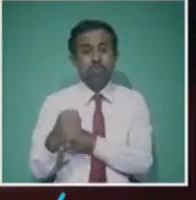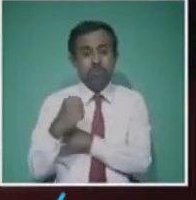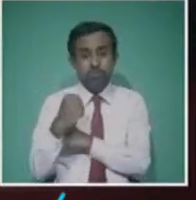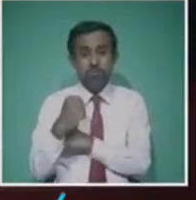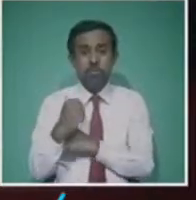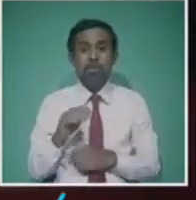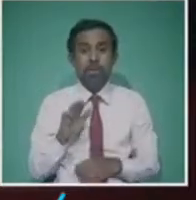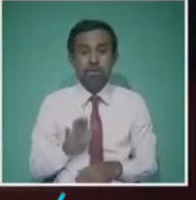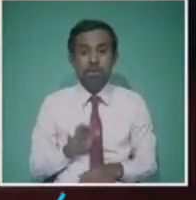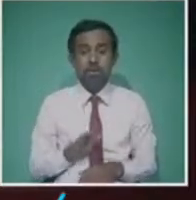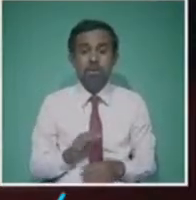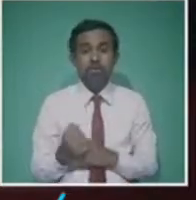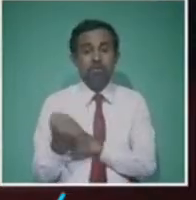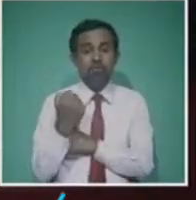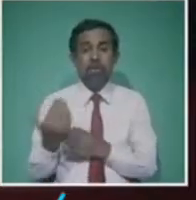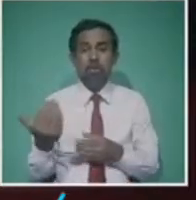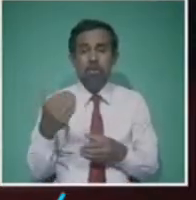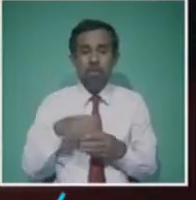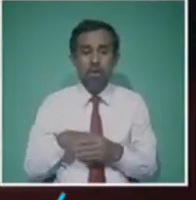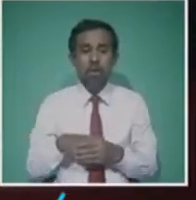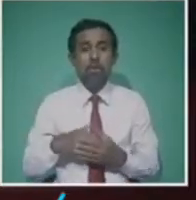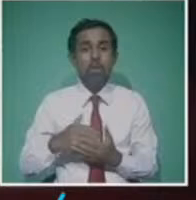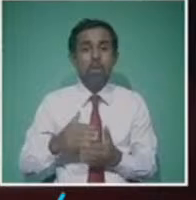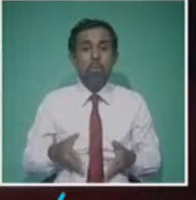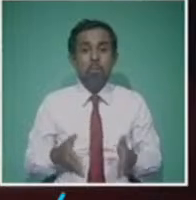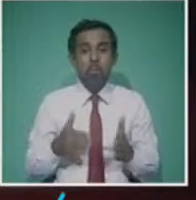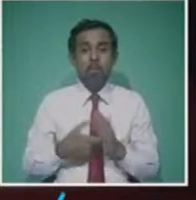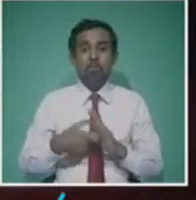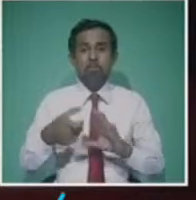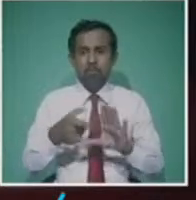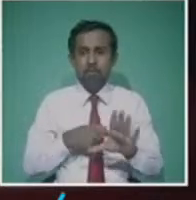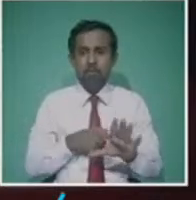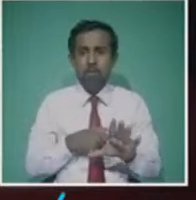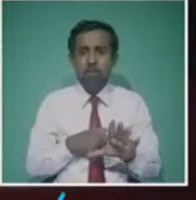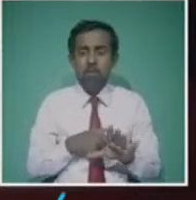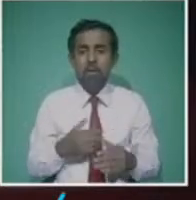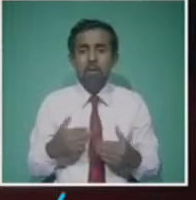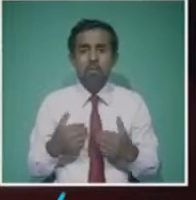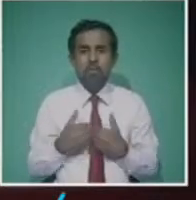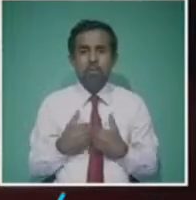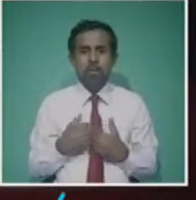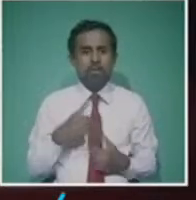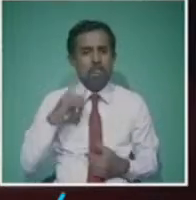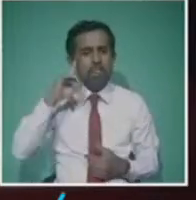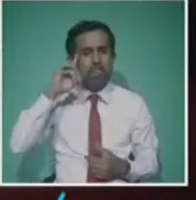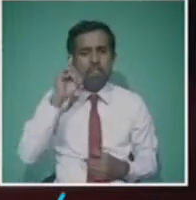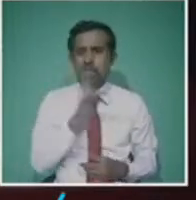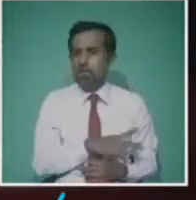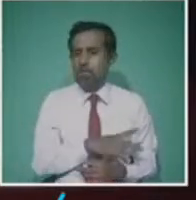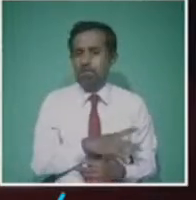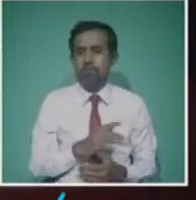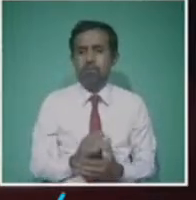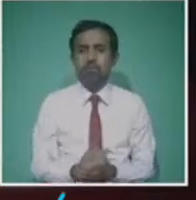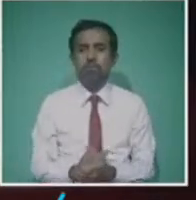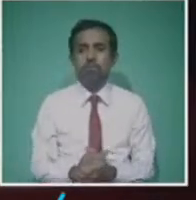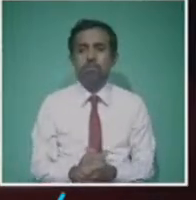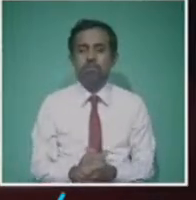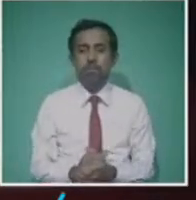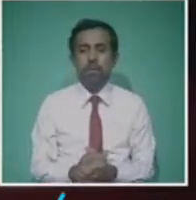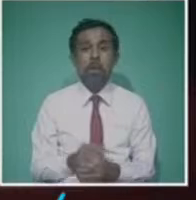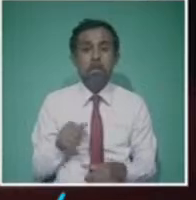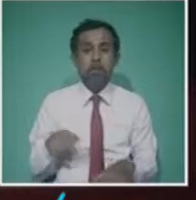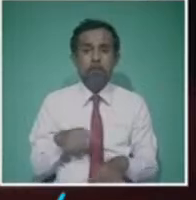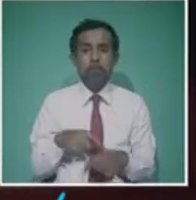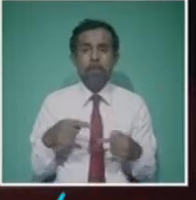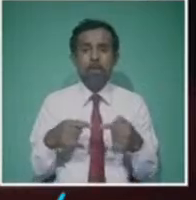රැඳීමට ආ බලයට පැමිණීට පාර කපා ගැනීමට දරන උත්සාහයන් මම පිළිකුලෙන් හෙලා දකිනවා. මේවා වෙනකොට